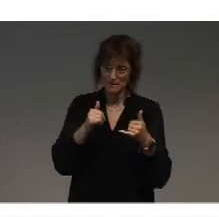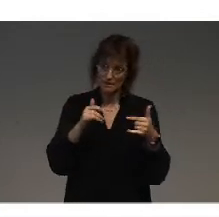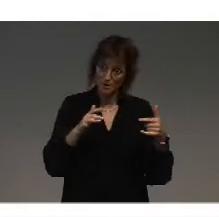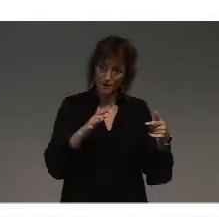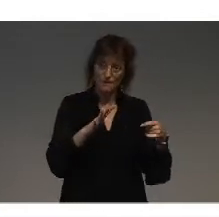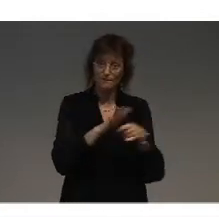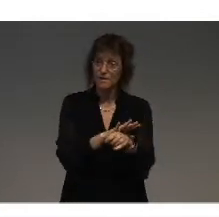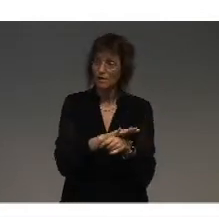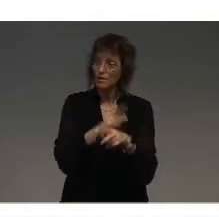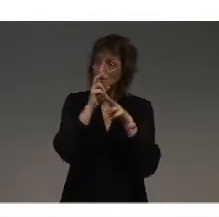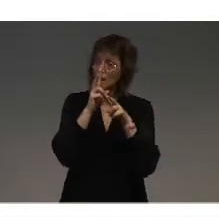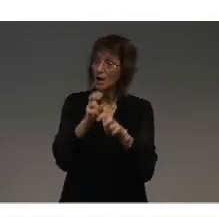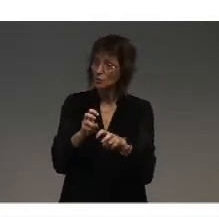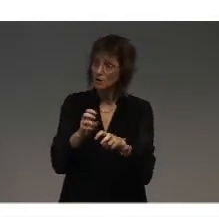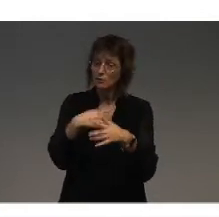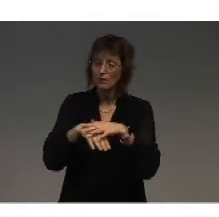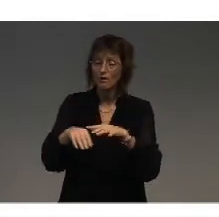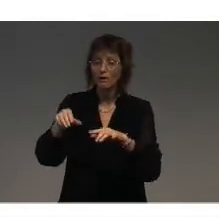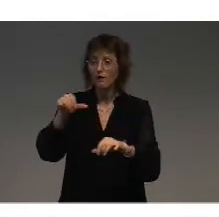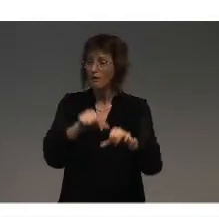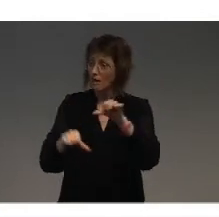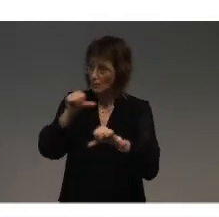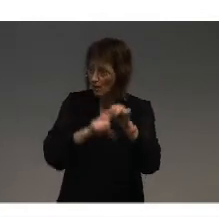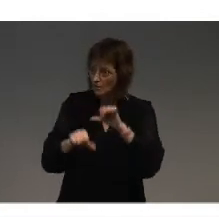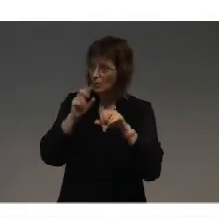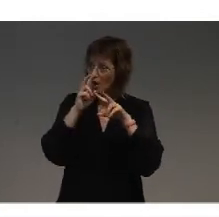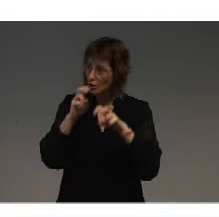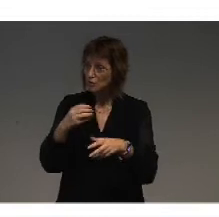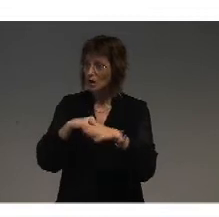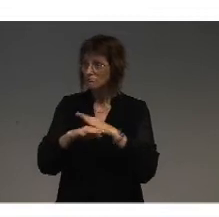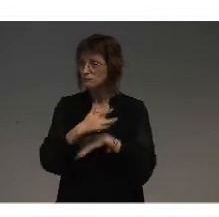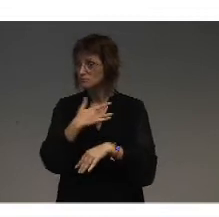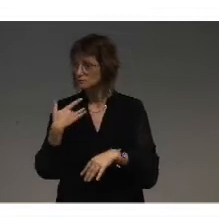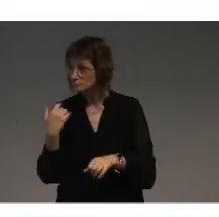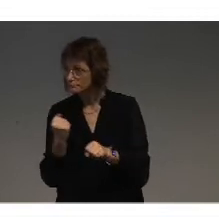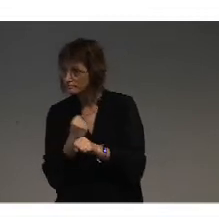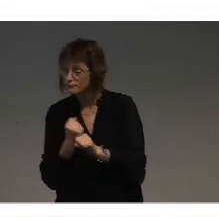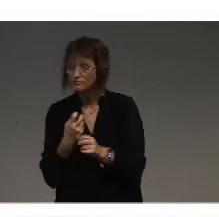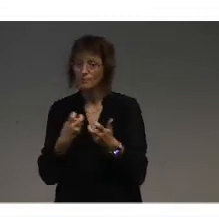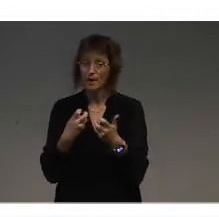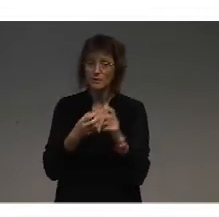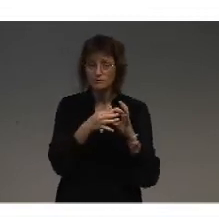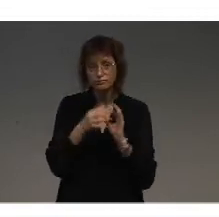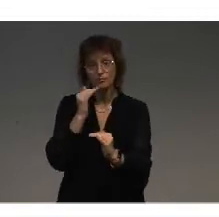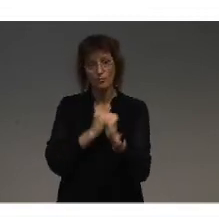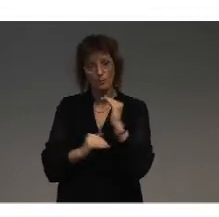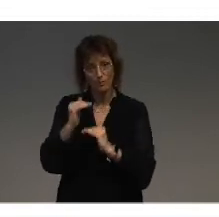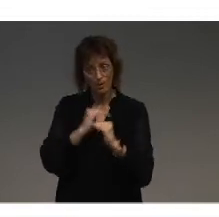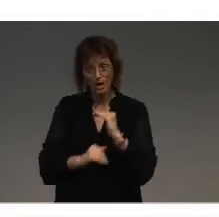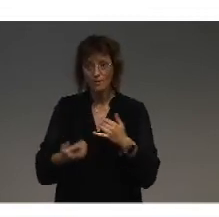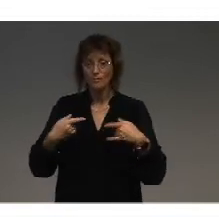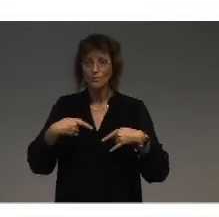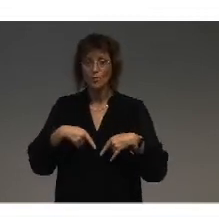justement, un certain nombre de laboratoires, en tout cas de recherche en santé au travail, notamment dans le cadre du Programme national de recherche environnement santé